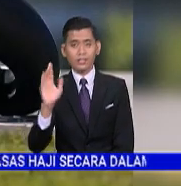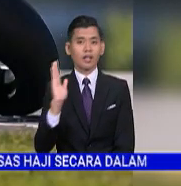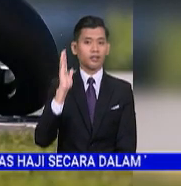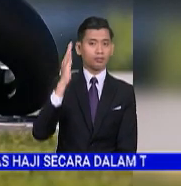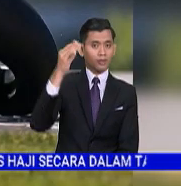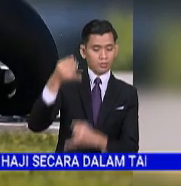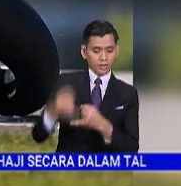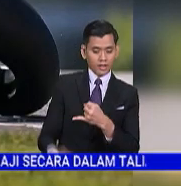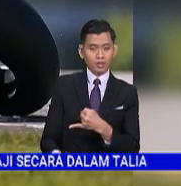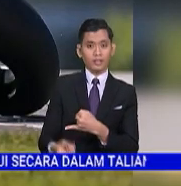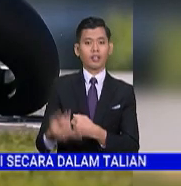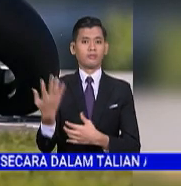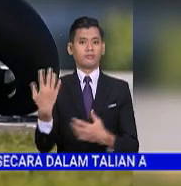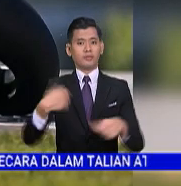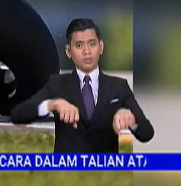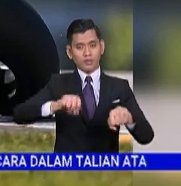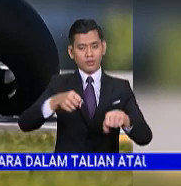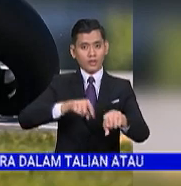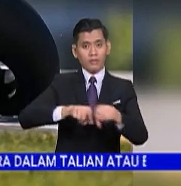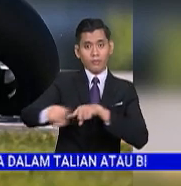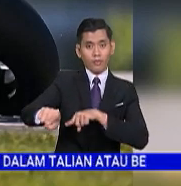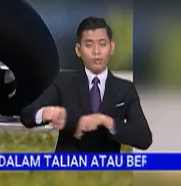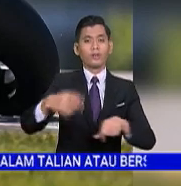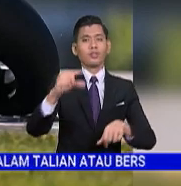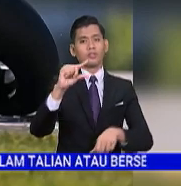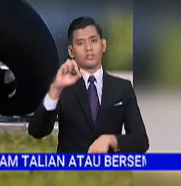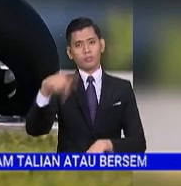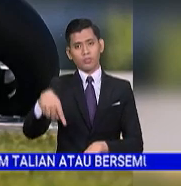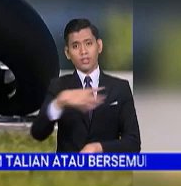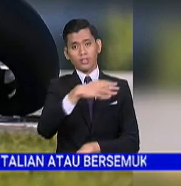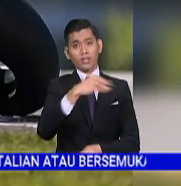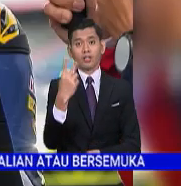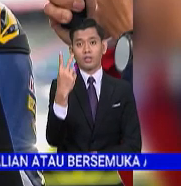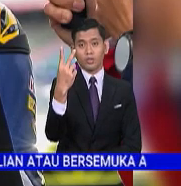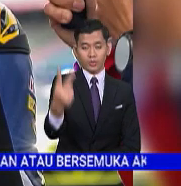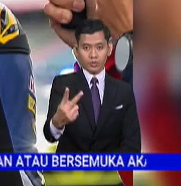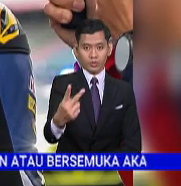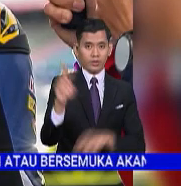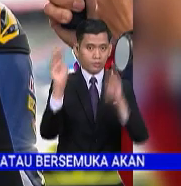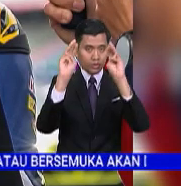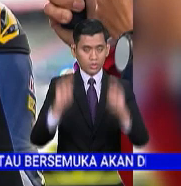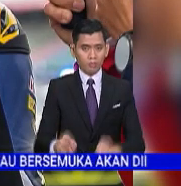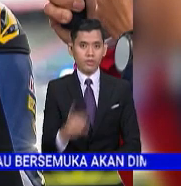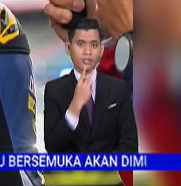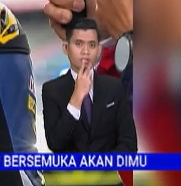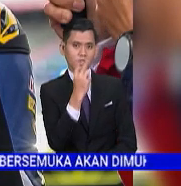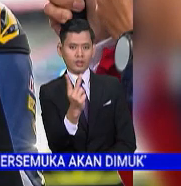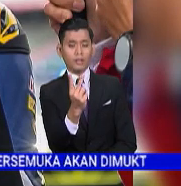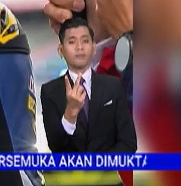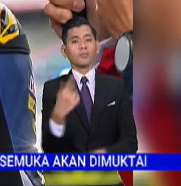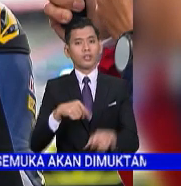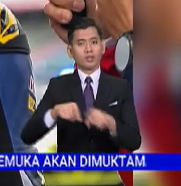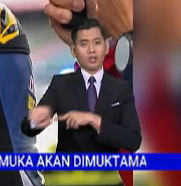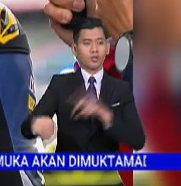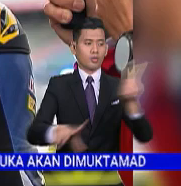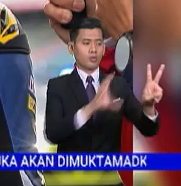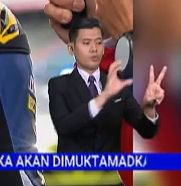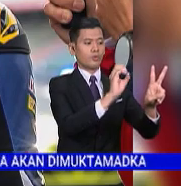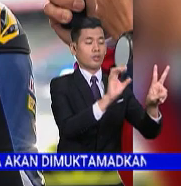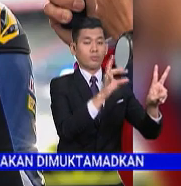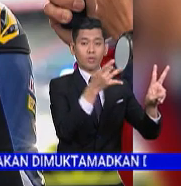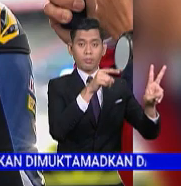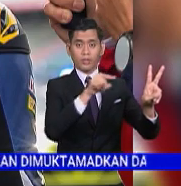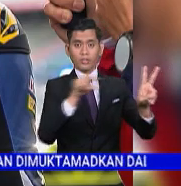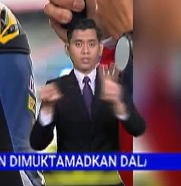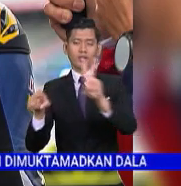selama 8 musim dalam saingan MotoGP, termasuk 2 musim bersaing untuk kelas perdana pada 2018